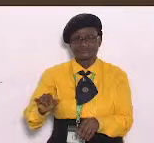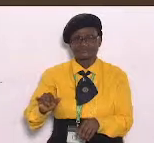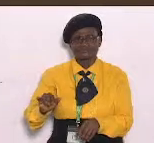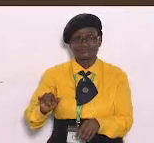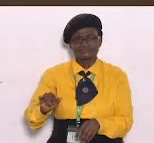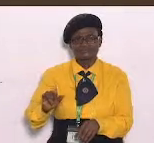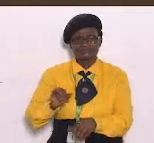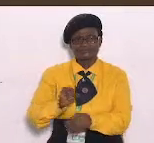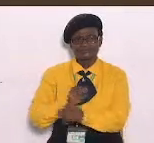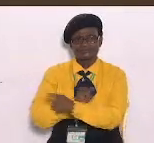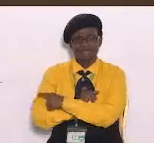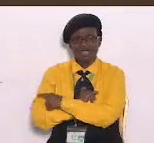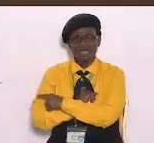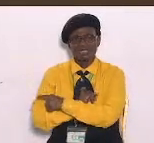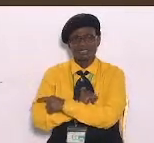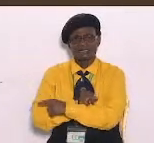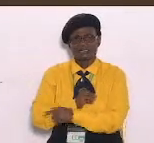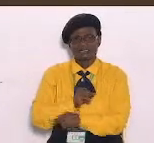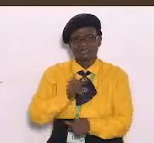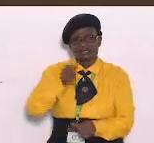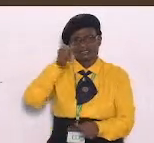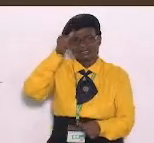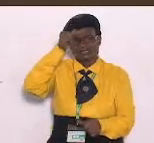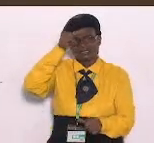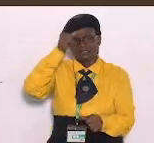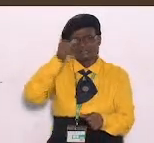enfant je vais vous